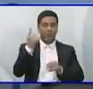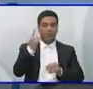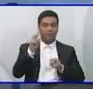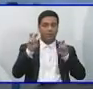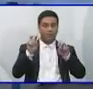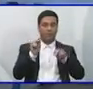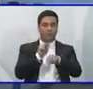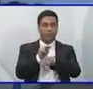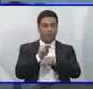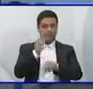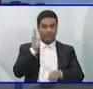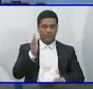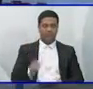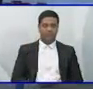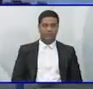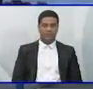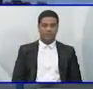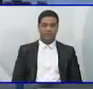1-mavzusini o'tamiz.